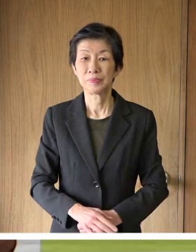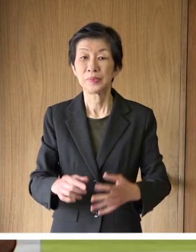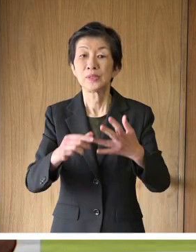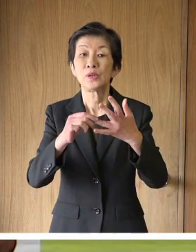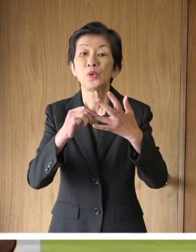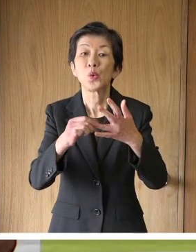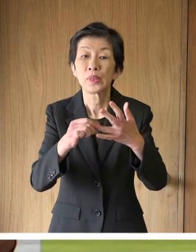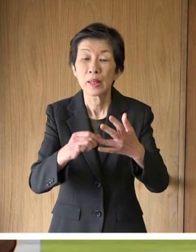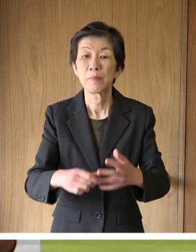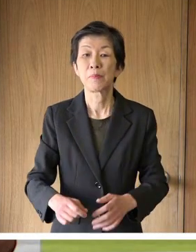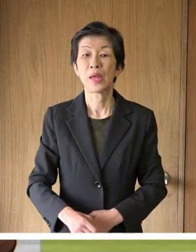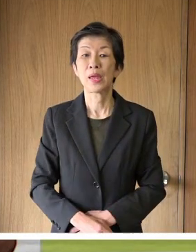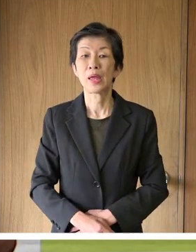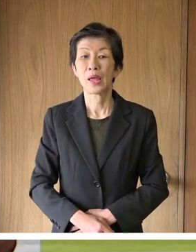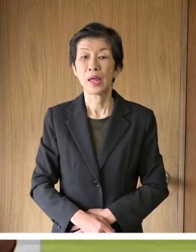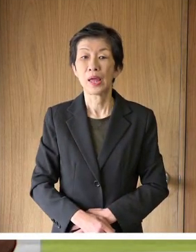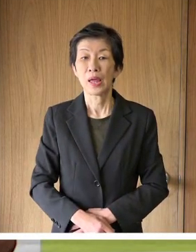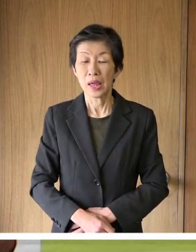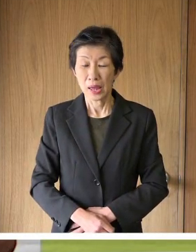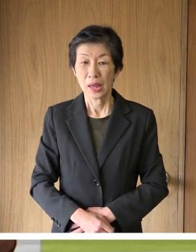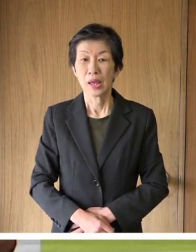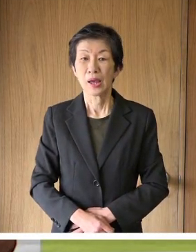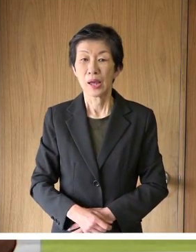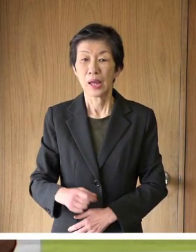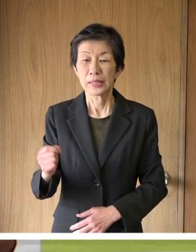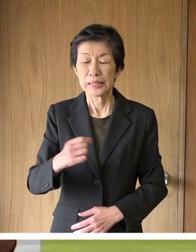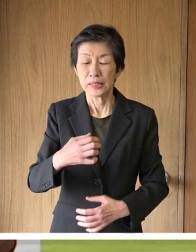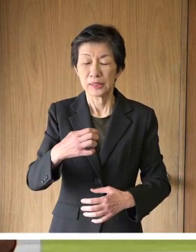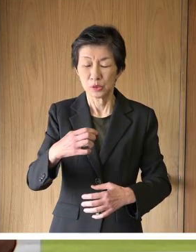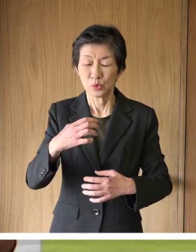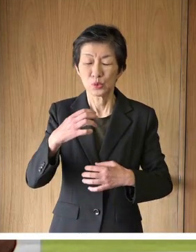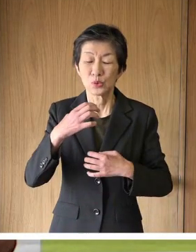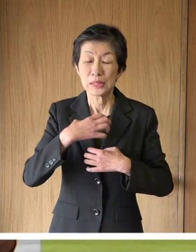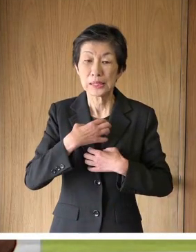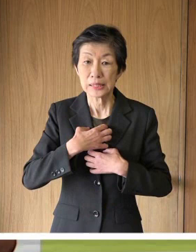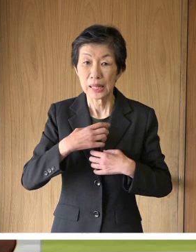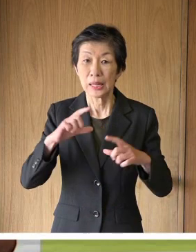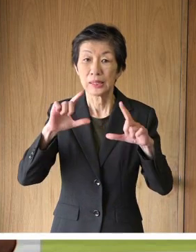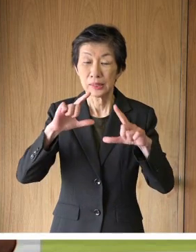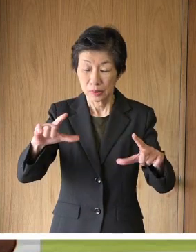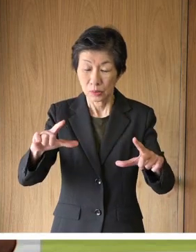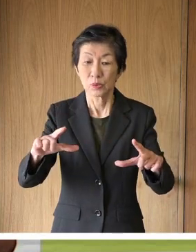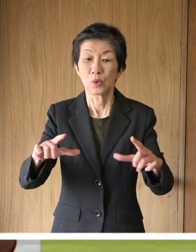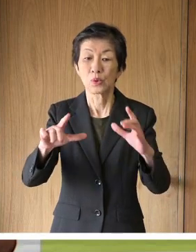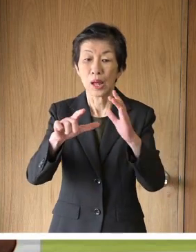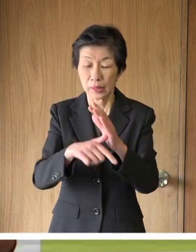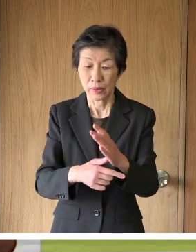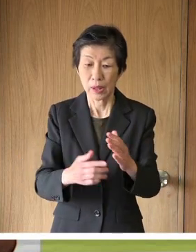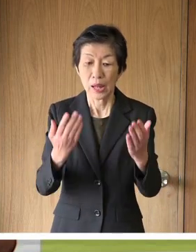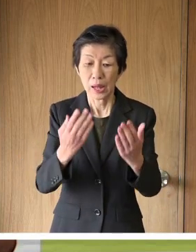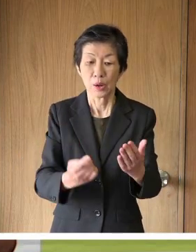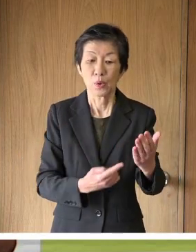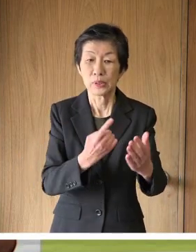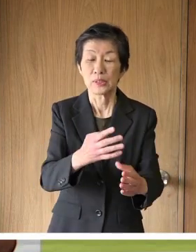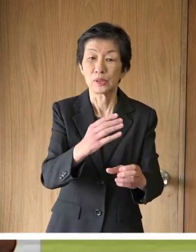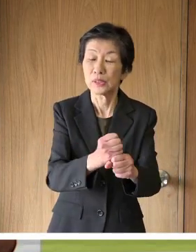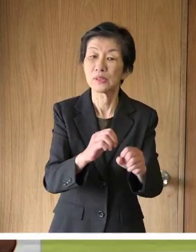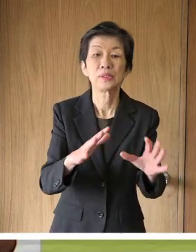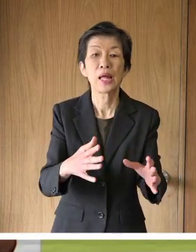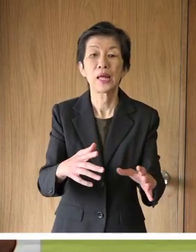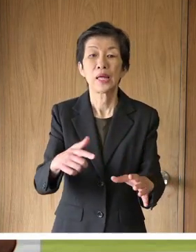点目緊急事態宣言中は投稿日中学校の部